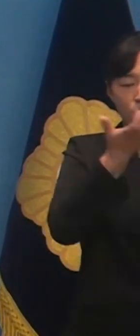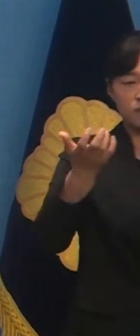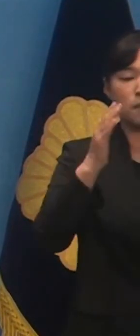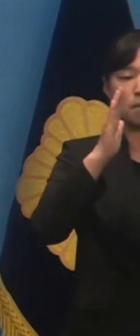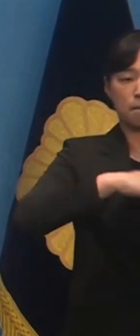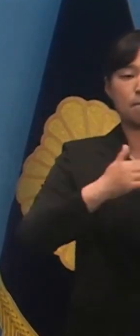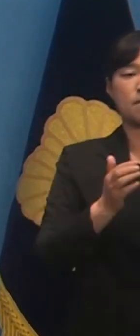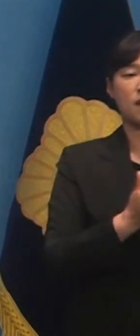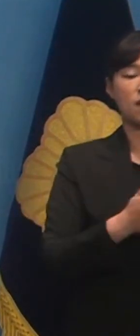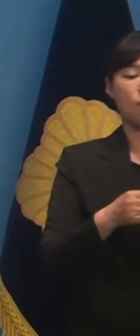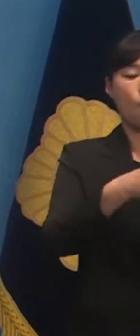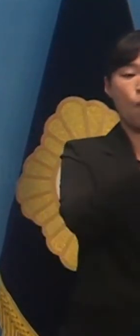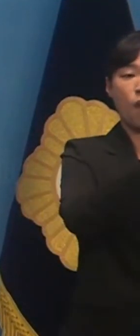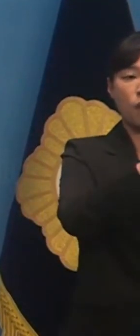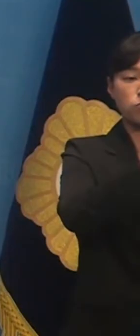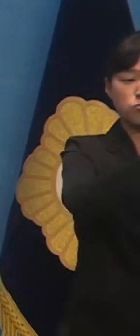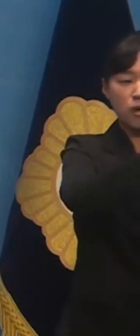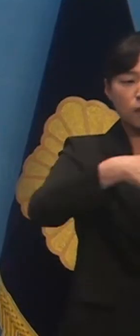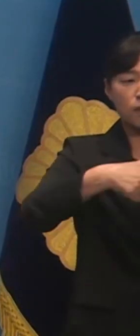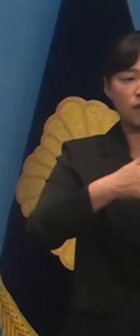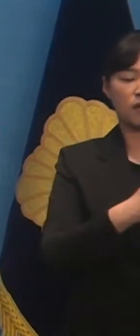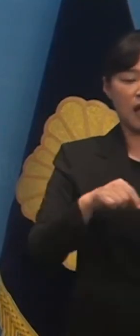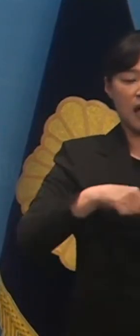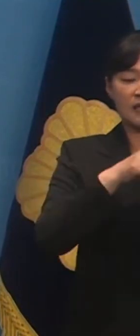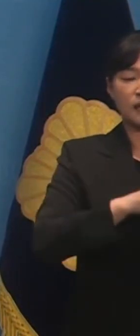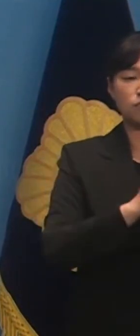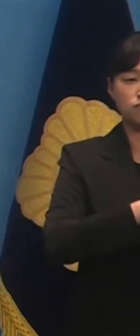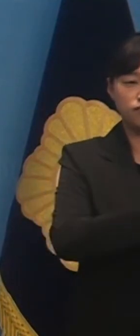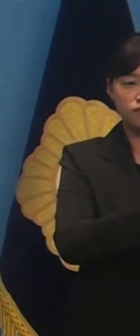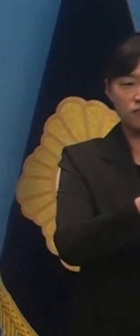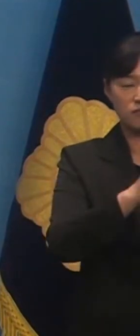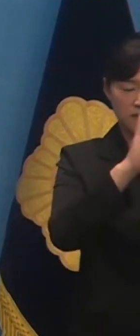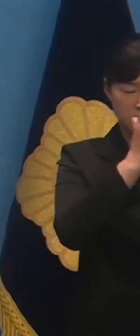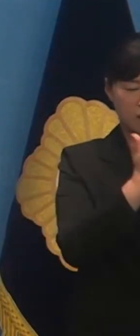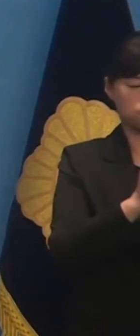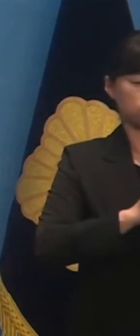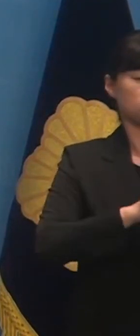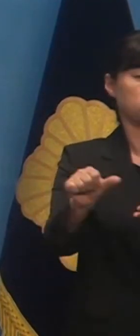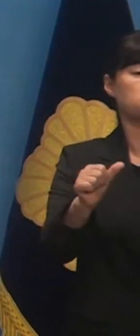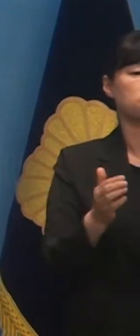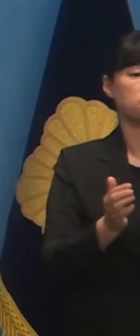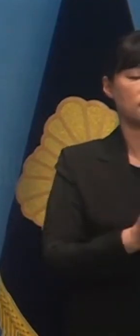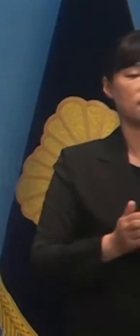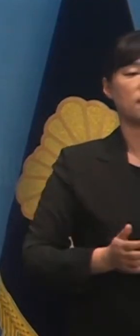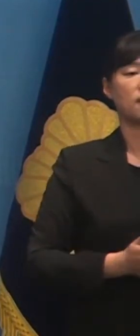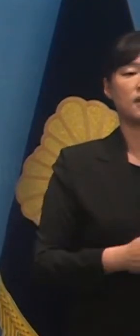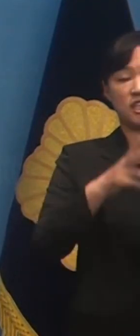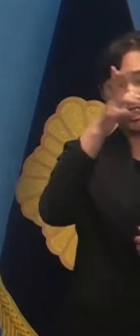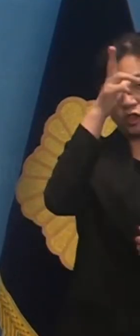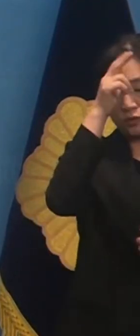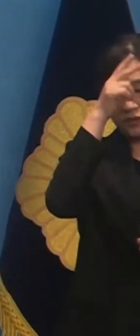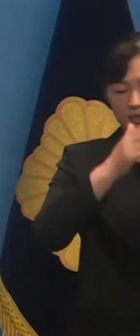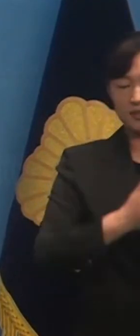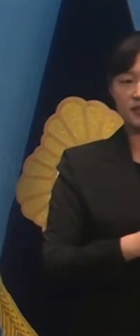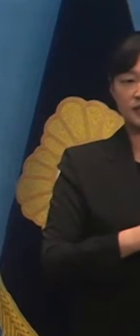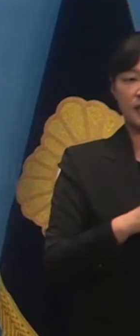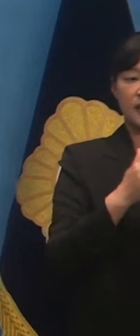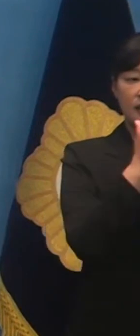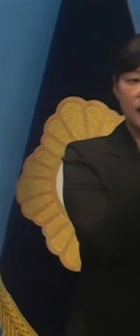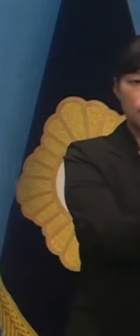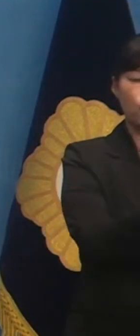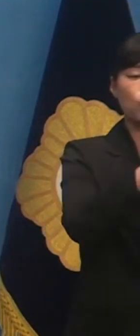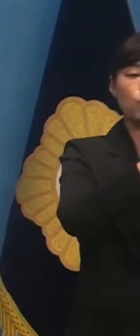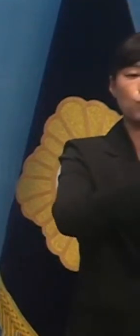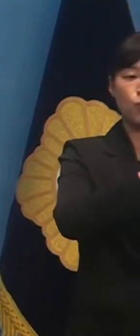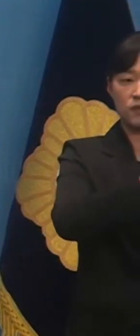합니다. 외부 간판도 내부 부착물도 제거되어 있었습니다. 경찰은 리박스쿨 대표